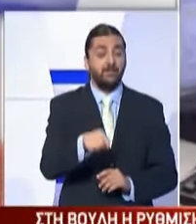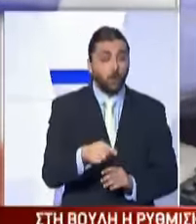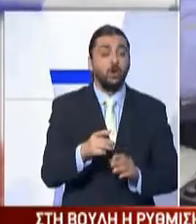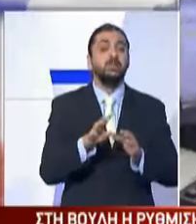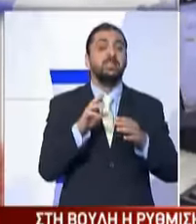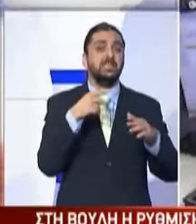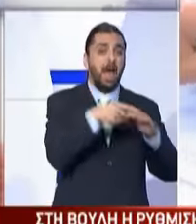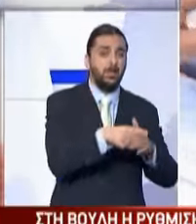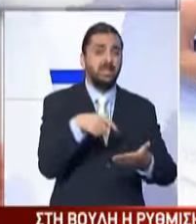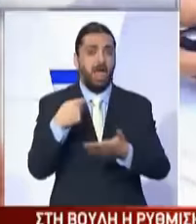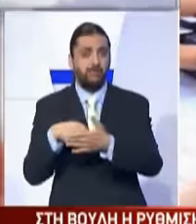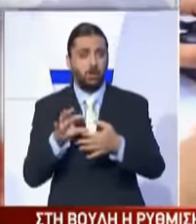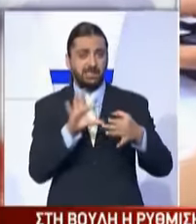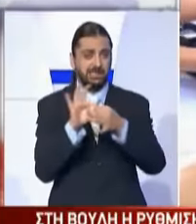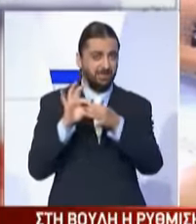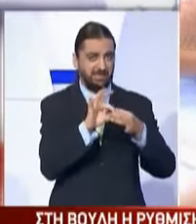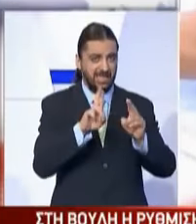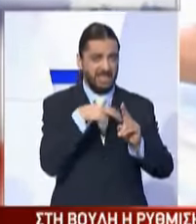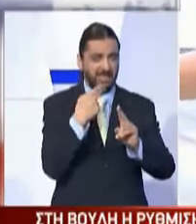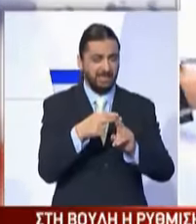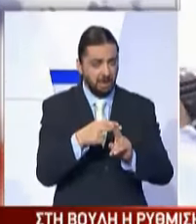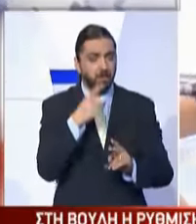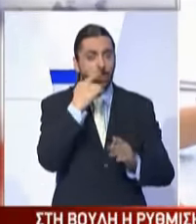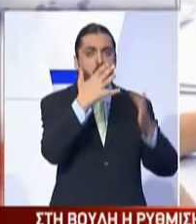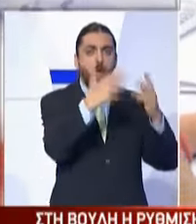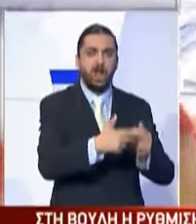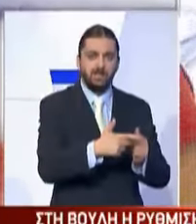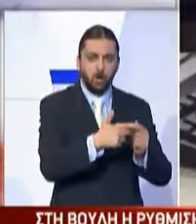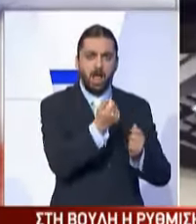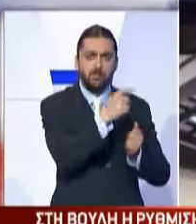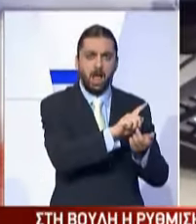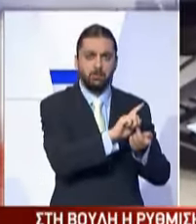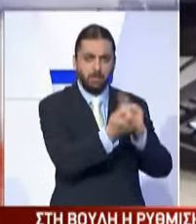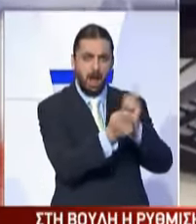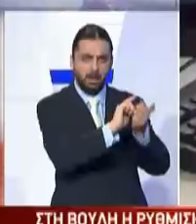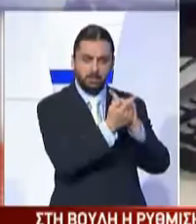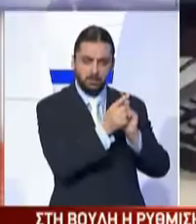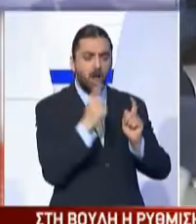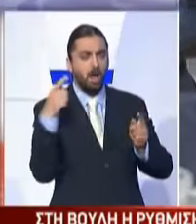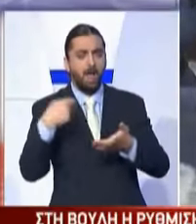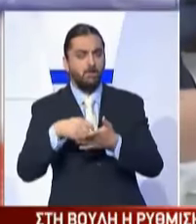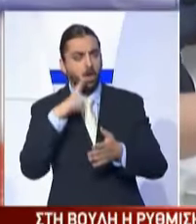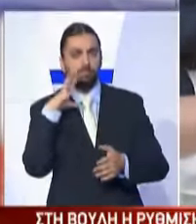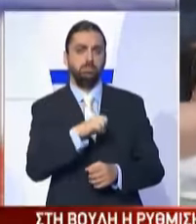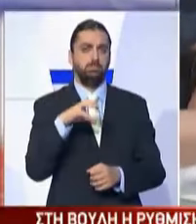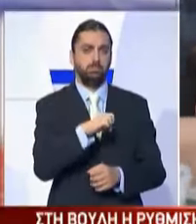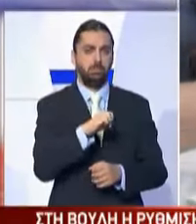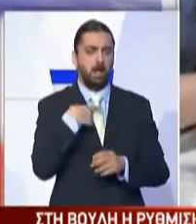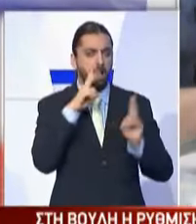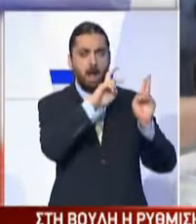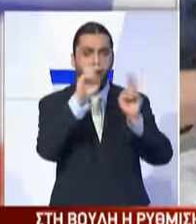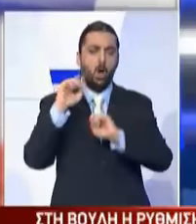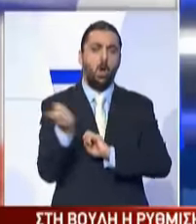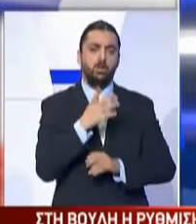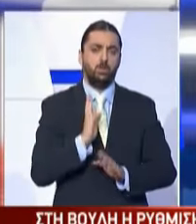εφορίας τραπεζών, θα καταγράφονται αναλυτικά οι μεταβολές στους λογαριασμούς καταθέσεων και θα αντιπαραβάλλονται με το φορολογικό προφίλ του ελεγχόμενου.